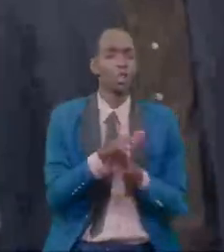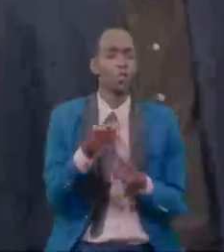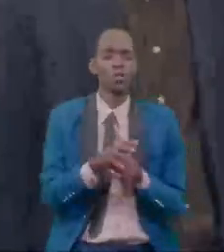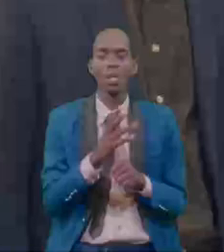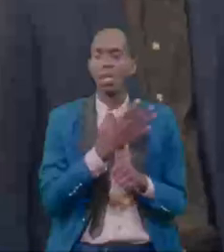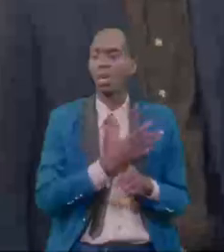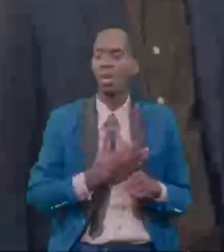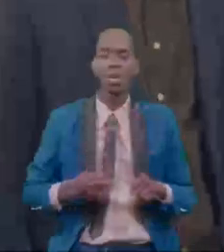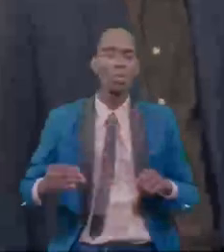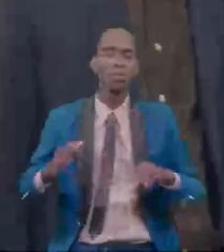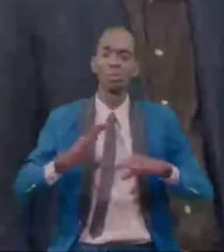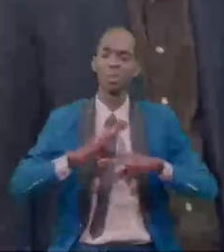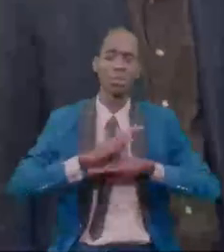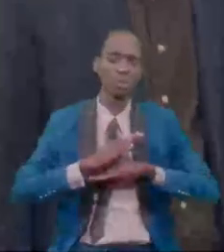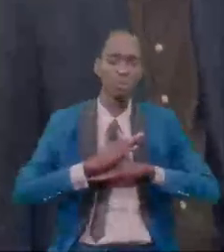satisfaisante.